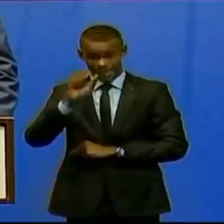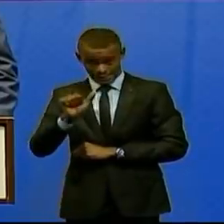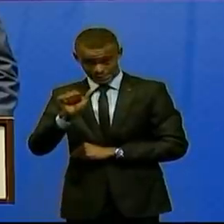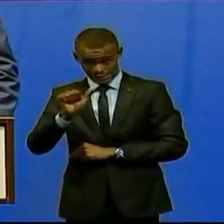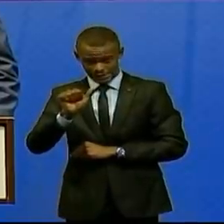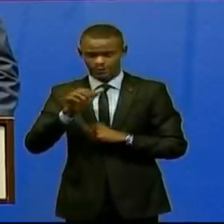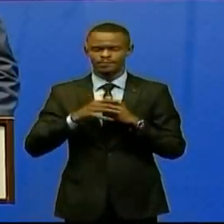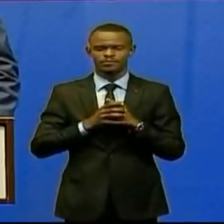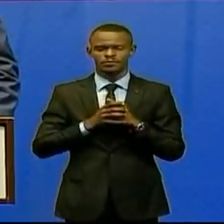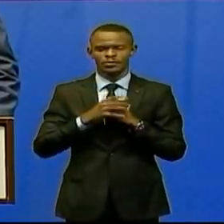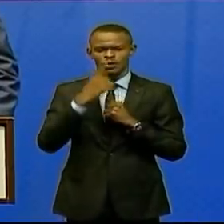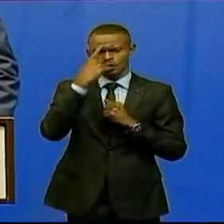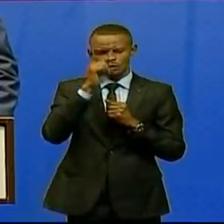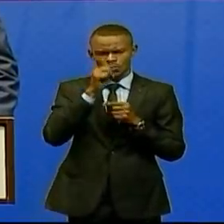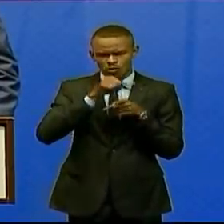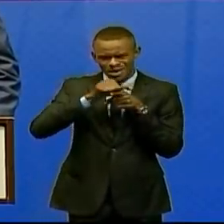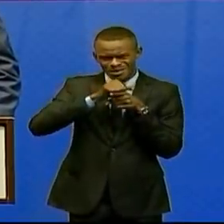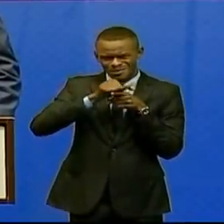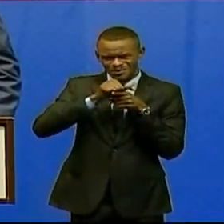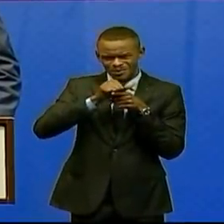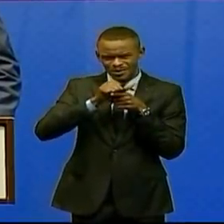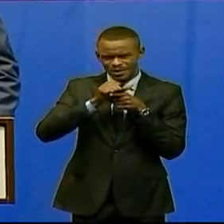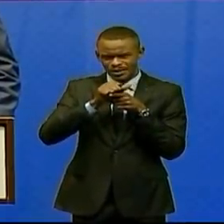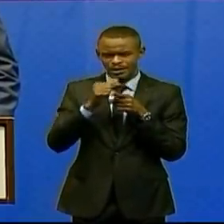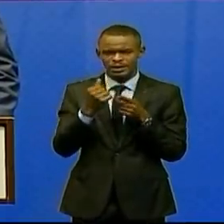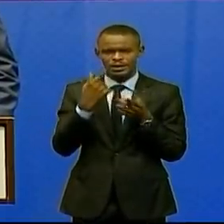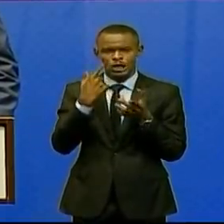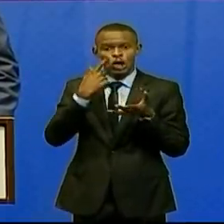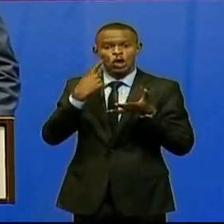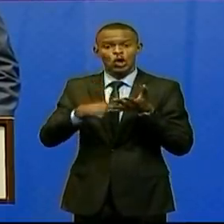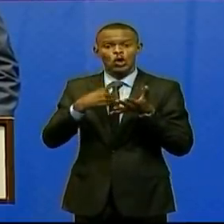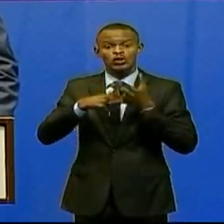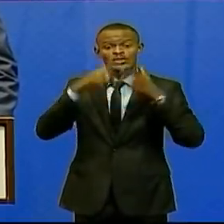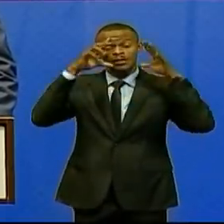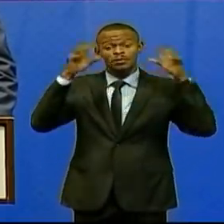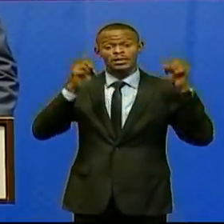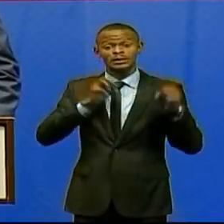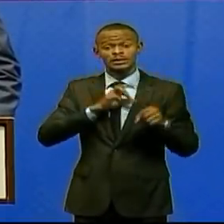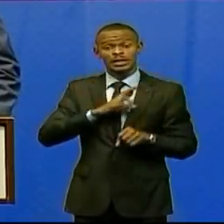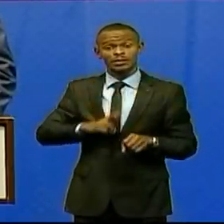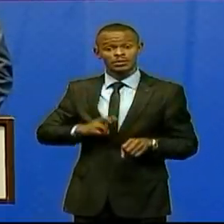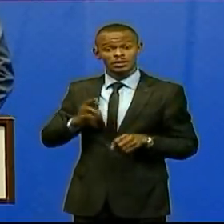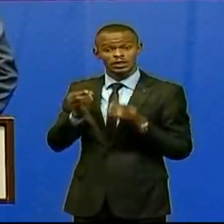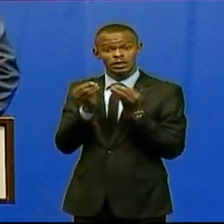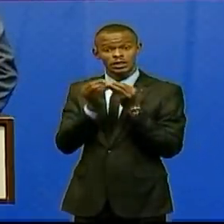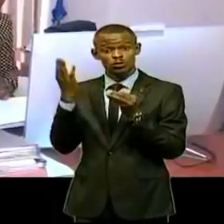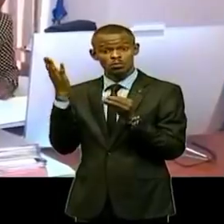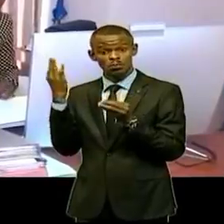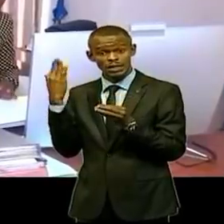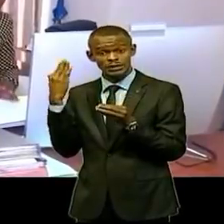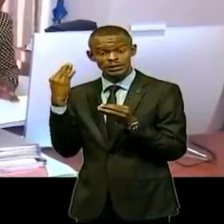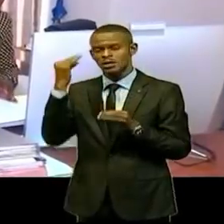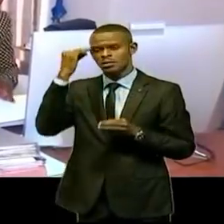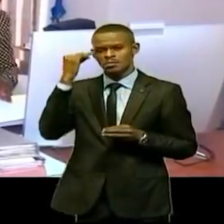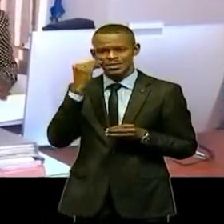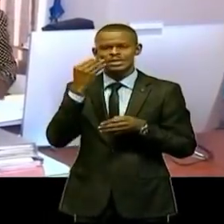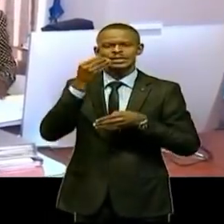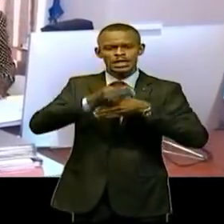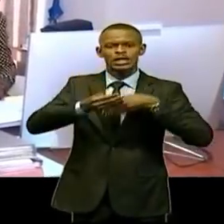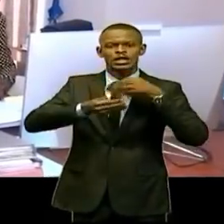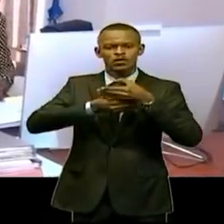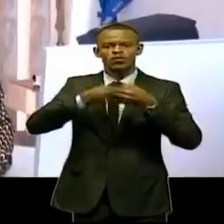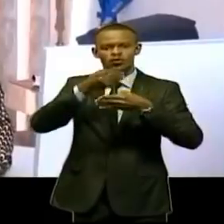ministre des Transports, Voies de communication et des enclavements a présenté les rapports d'avancement des travaux du port